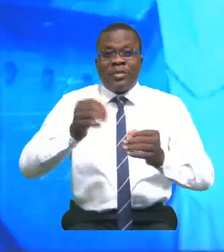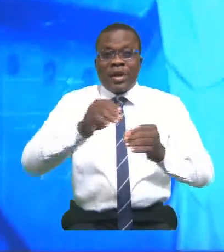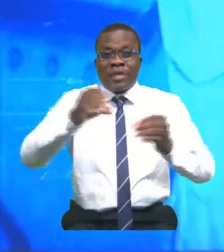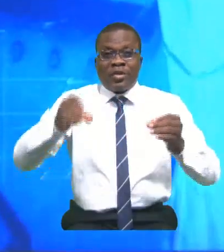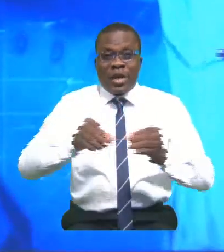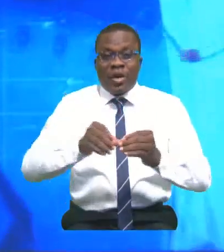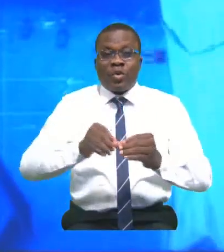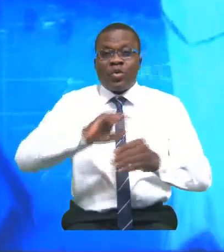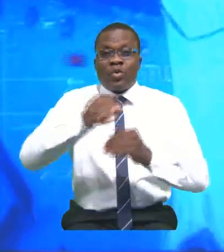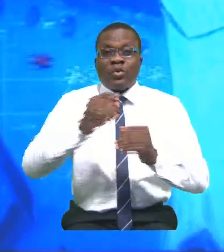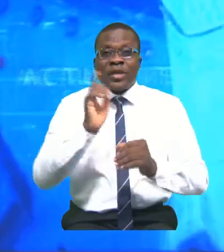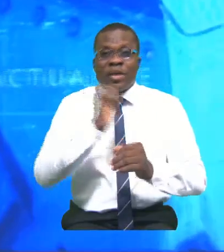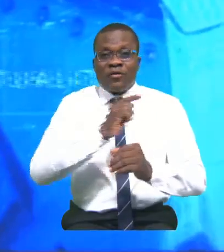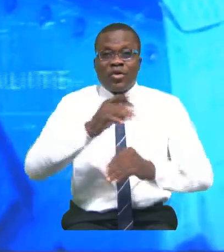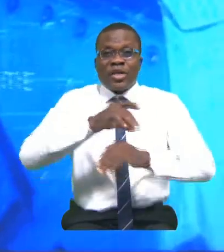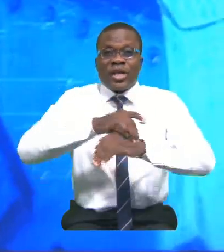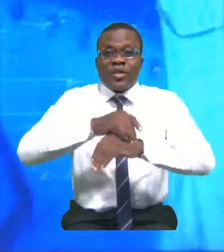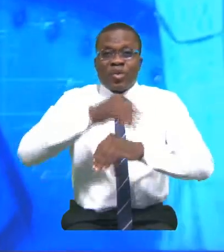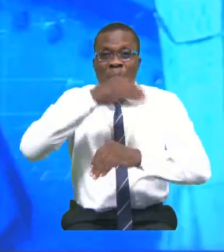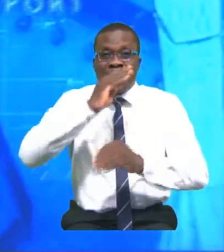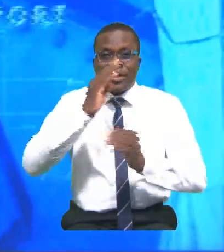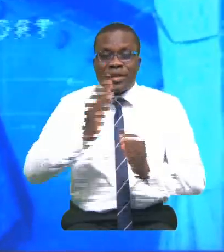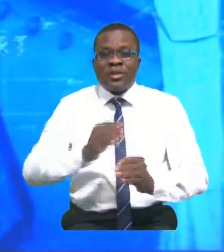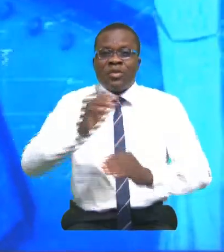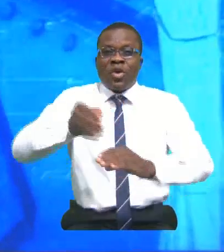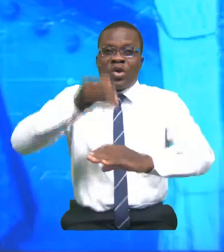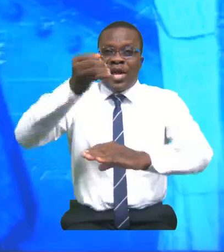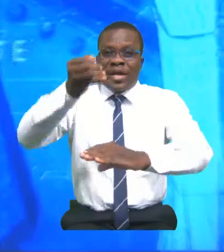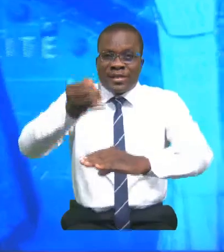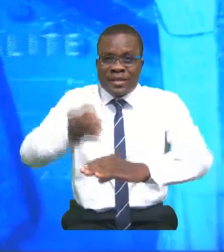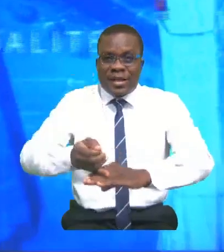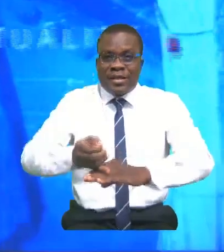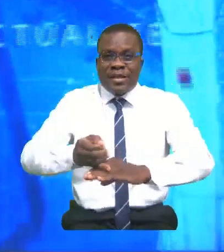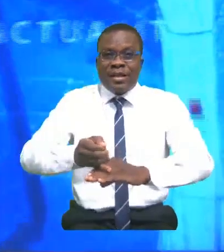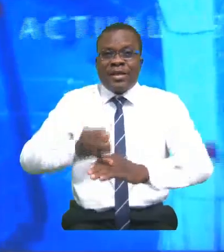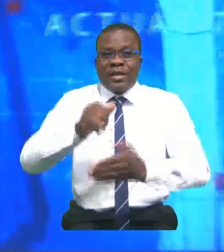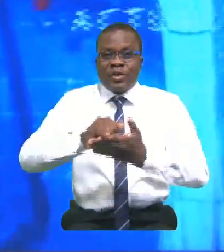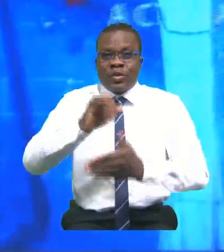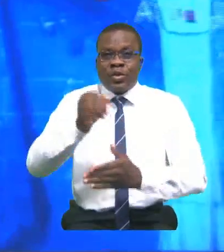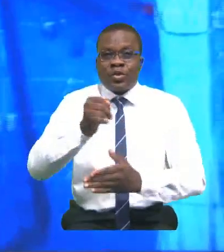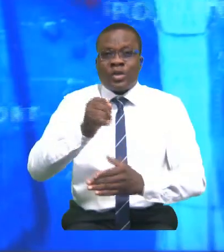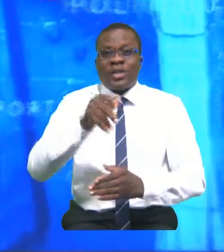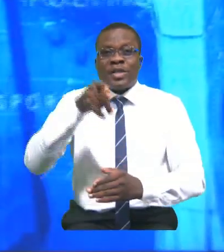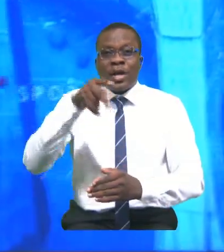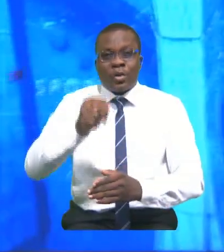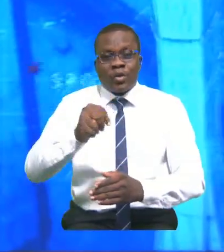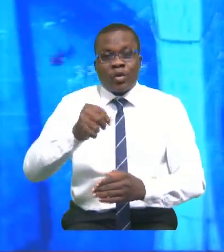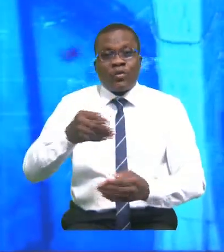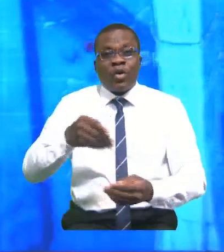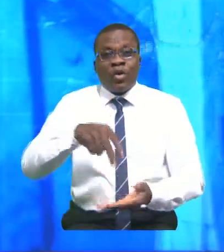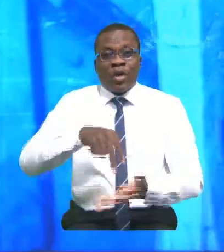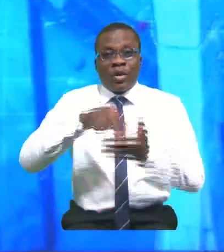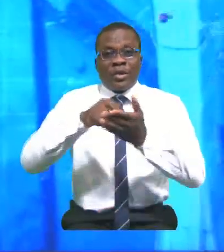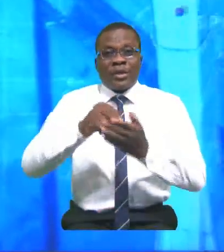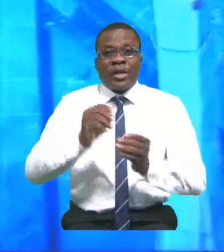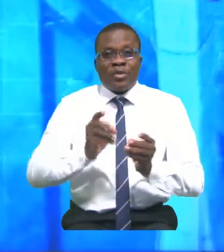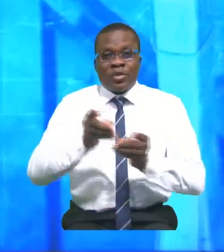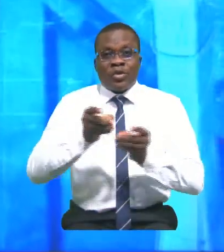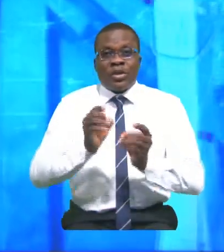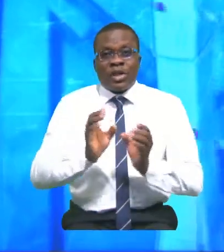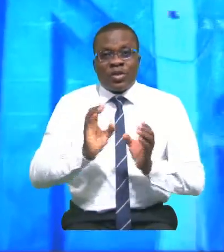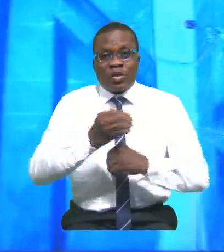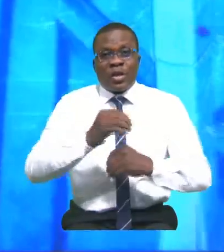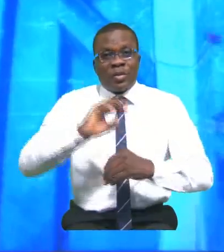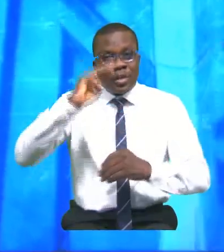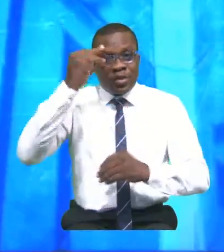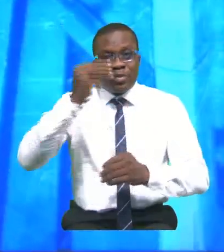du terrorisme il a été officiellement installé dans ses fonctions ce jeudi à portoovau en présence du directeur de cabinet du ministre de la